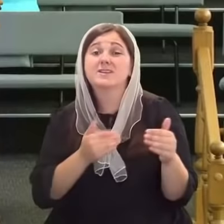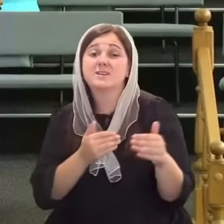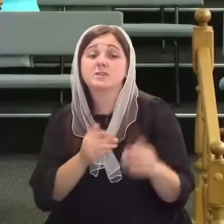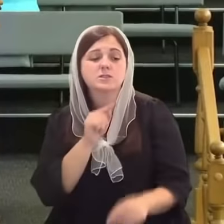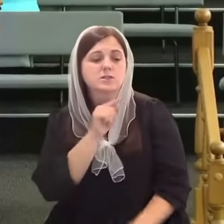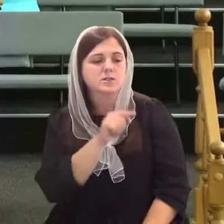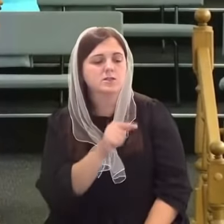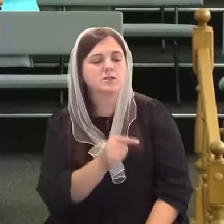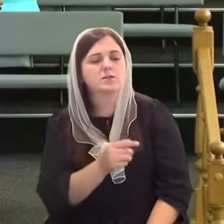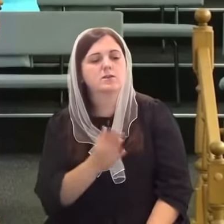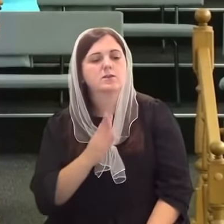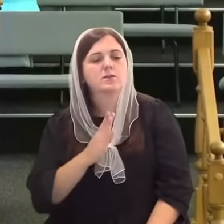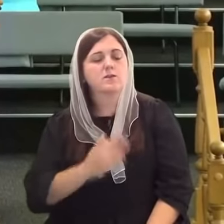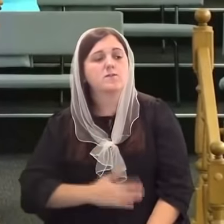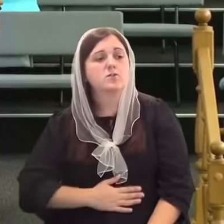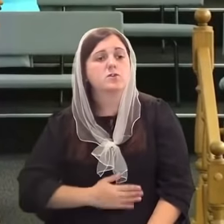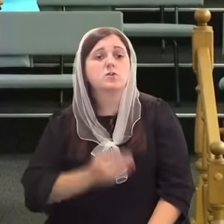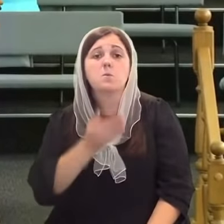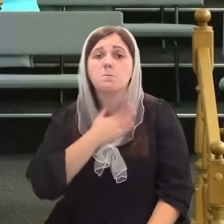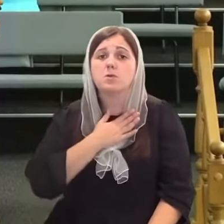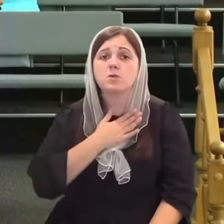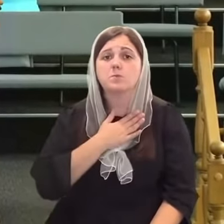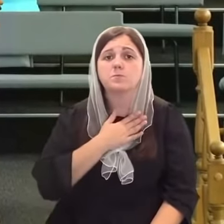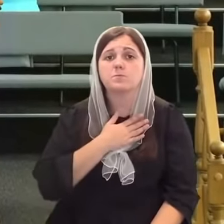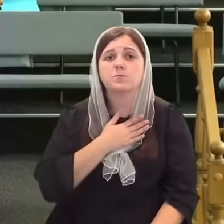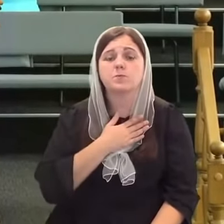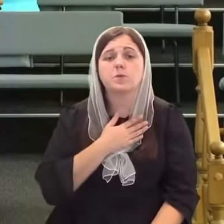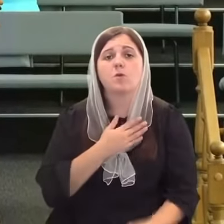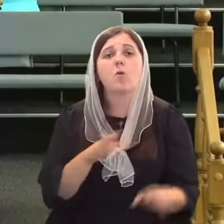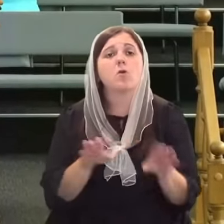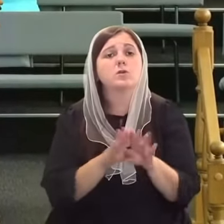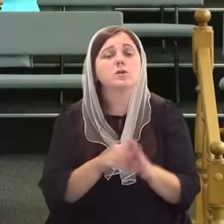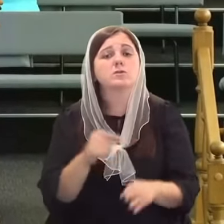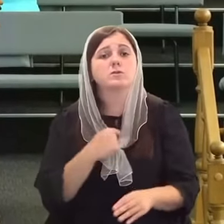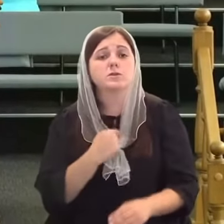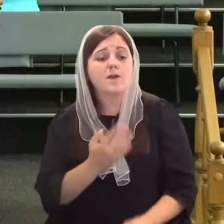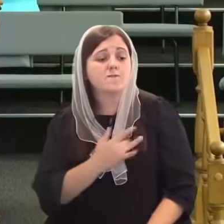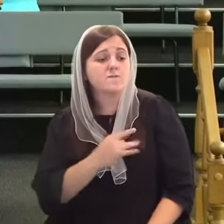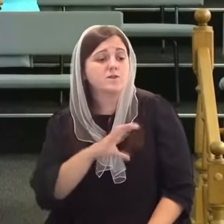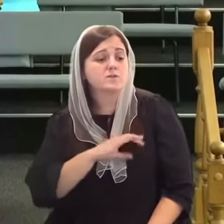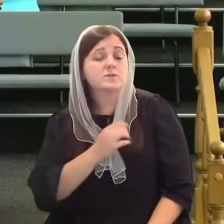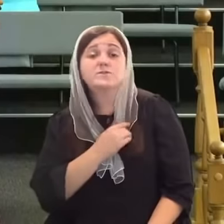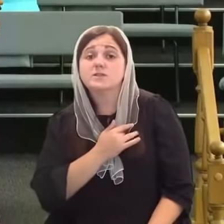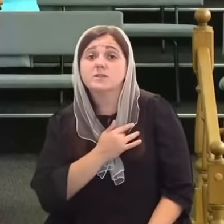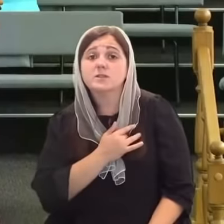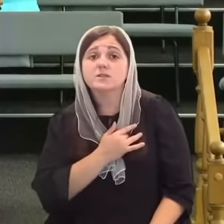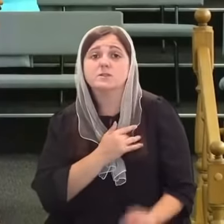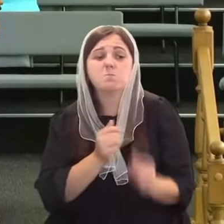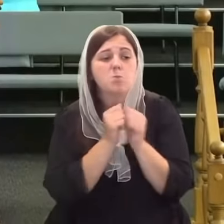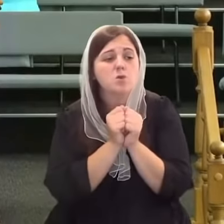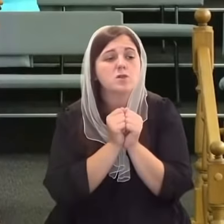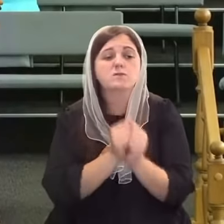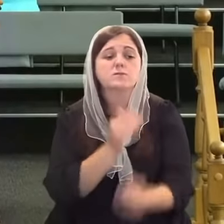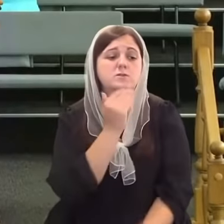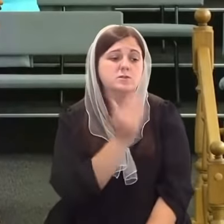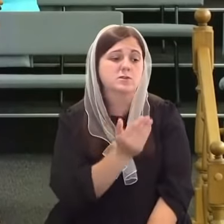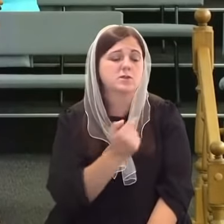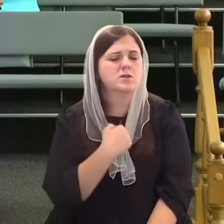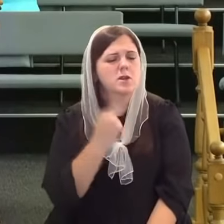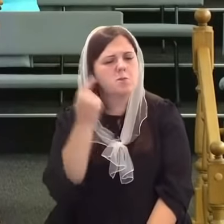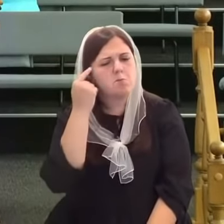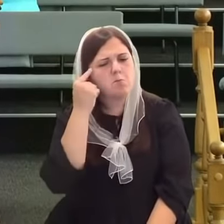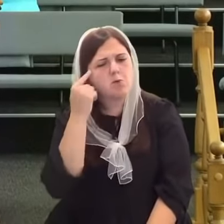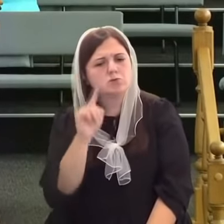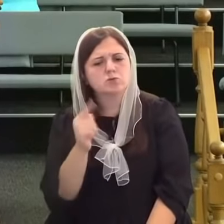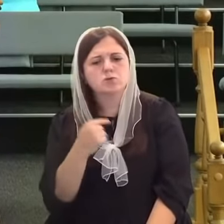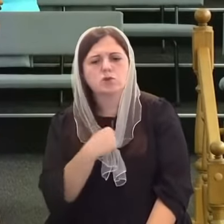в утробе возле сердца своего. Я носил тебя в сердце своем, молясь за тебя. Я даже помню, что я